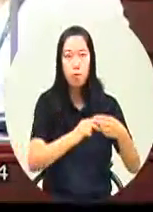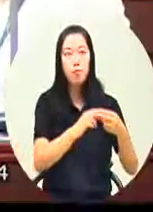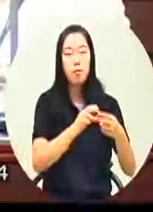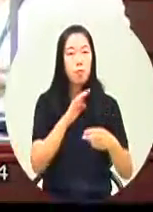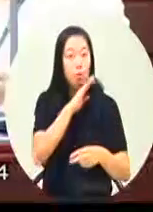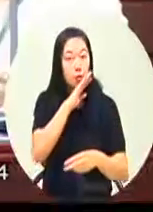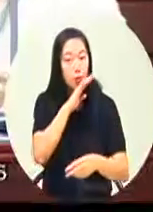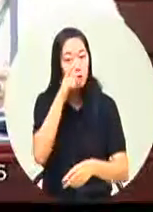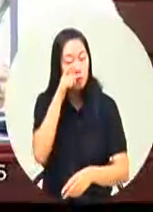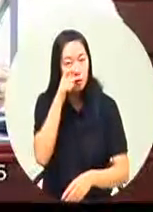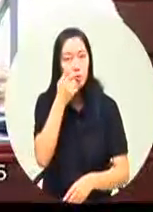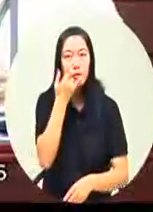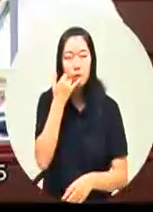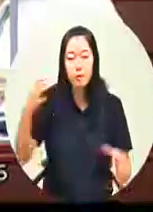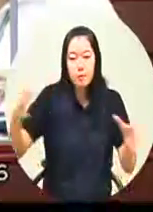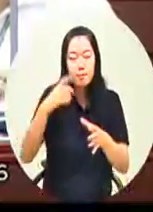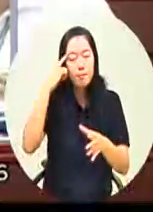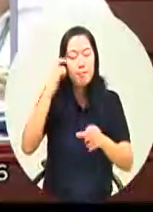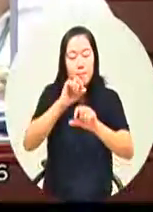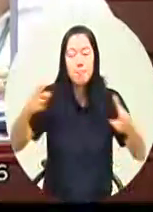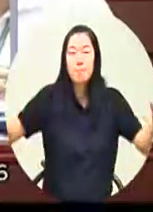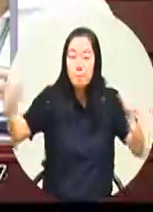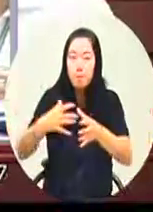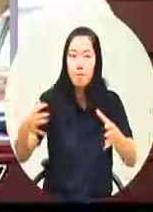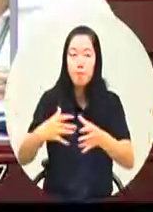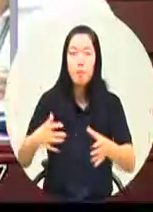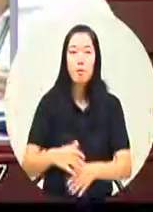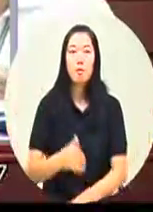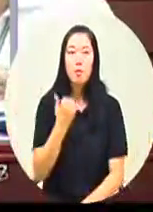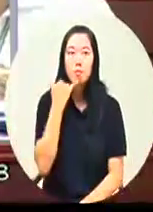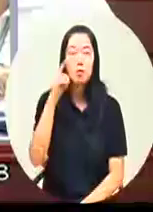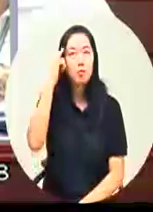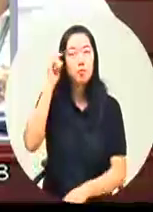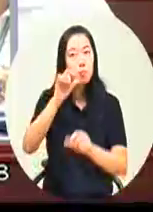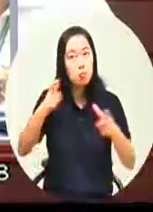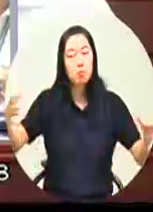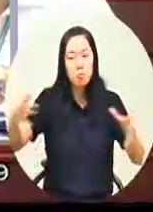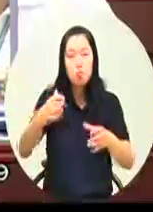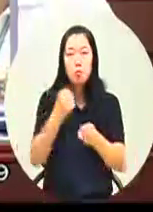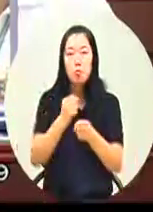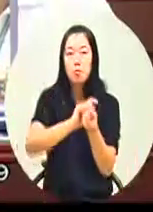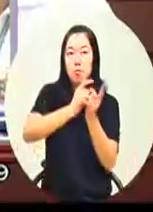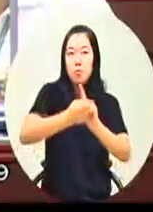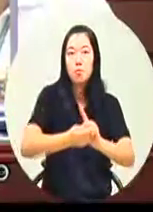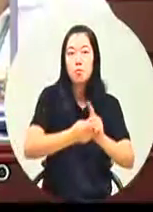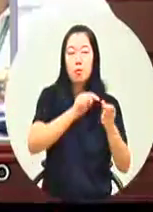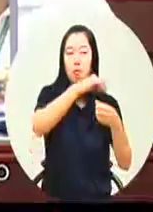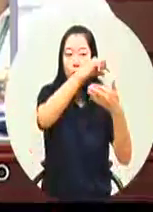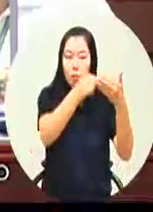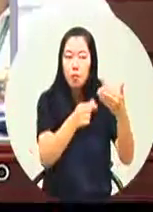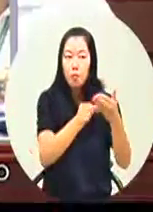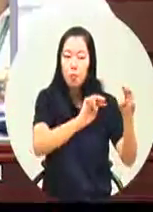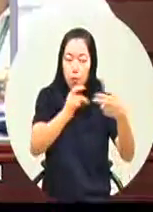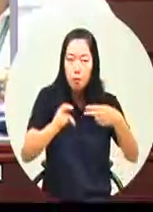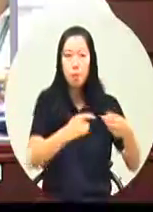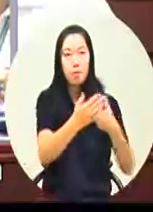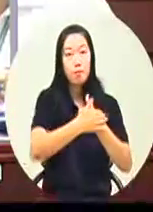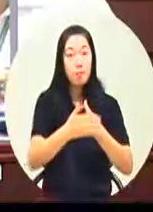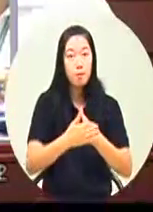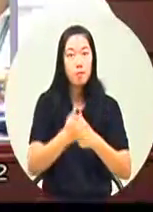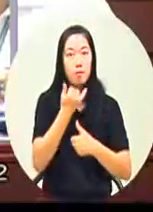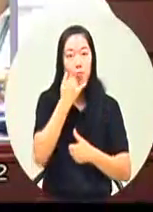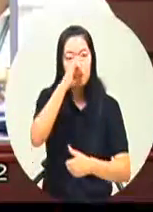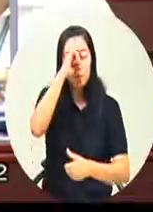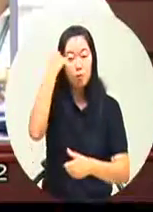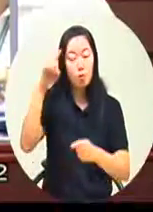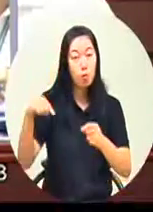谈会，汇集大家的意见，然后尽量把这些意见变成是我们修法的一个主要的一个辅助。那希望能够在